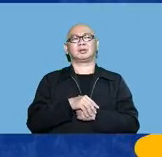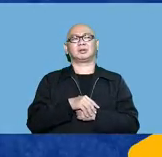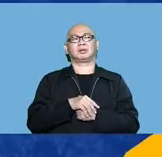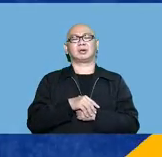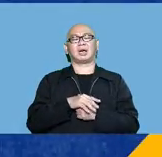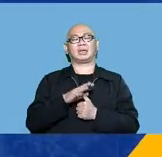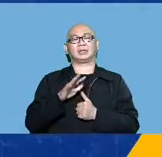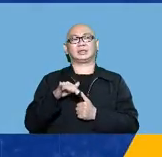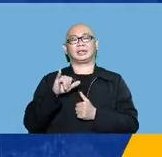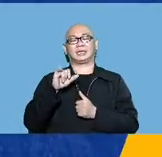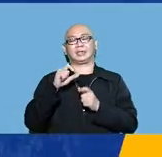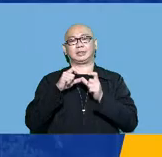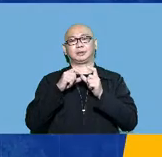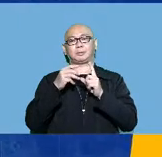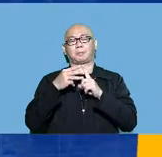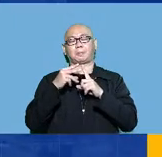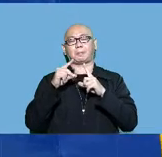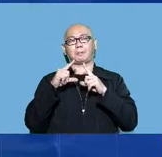adik Is Bandrio,